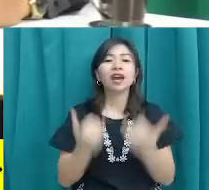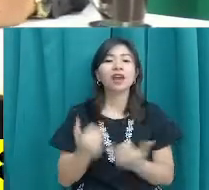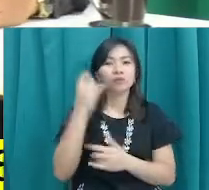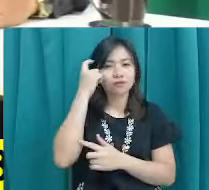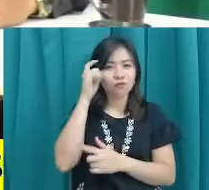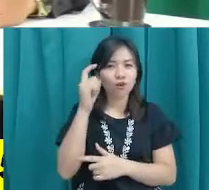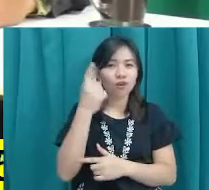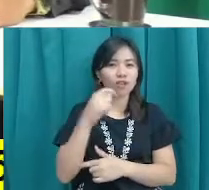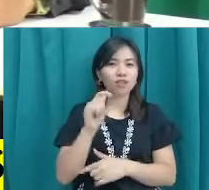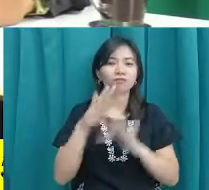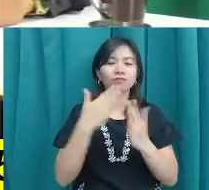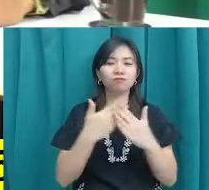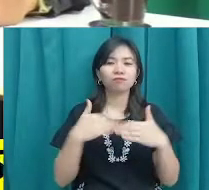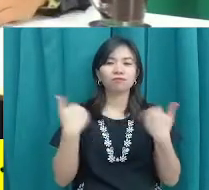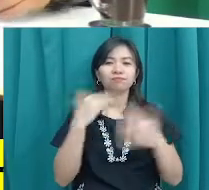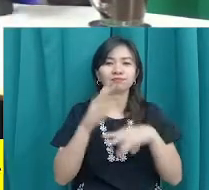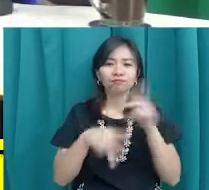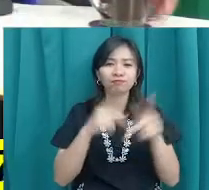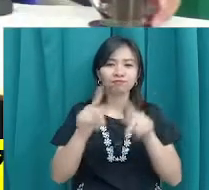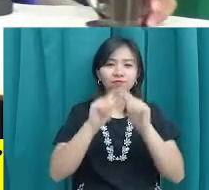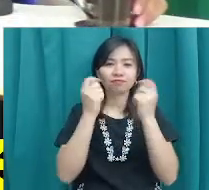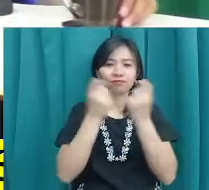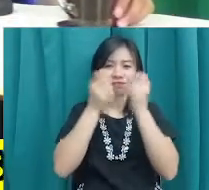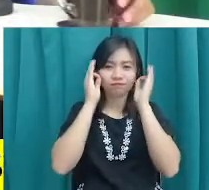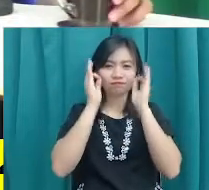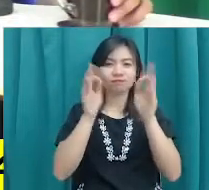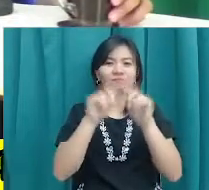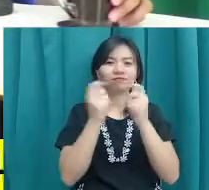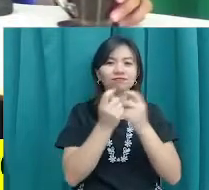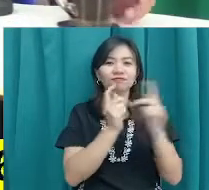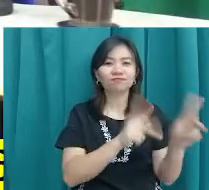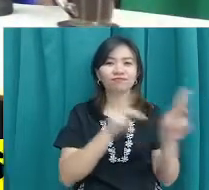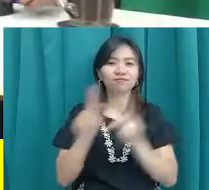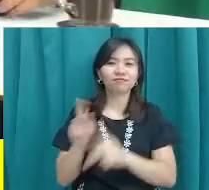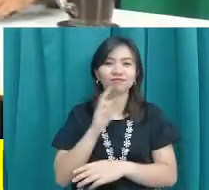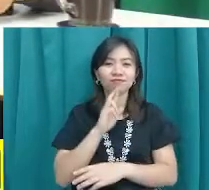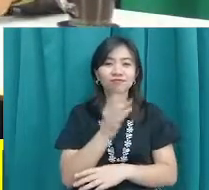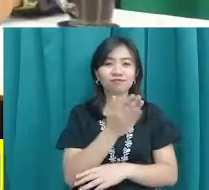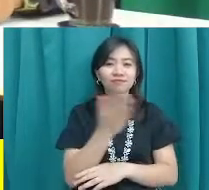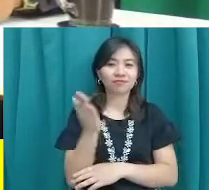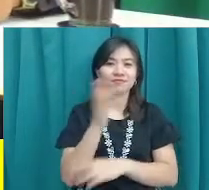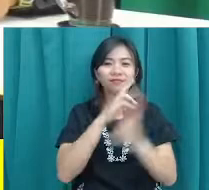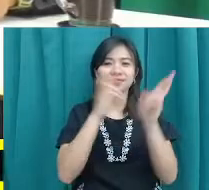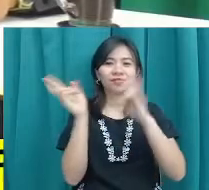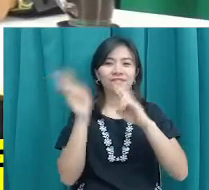young people. Team Focus. Team Preparation. Are you ready?